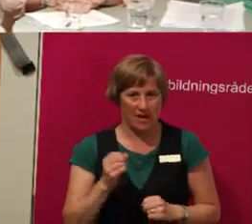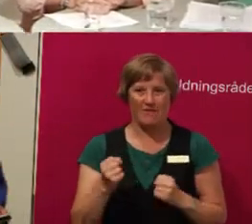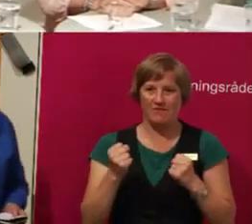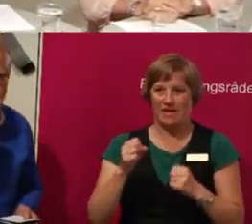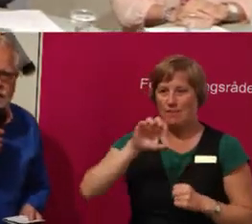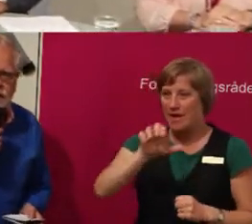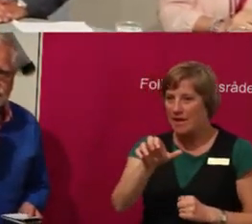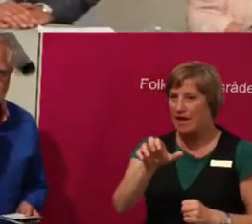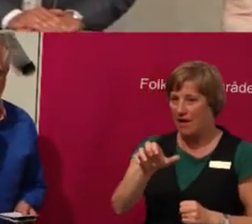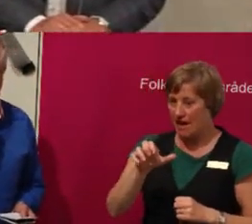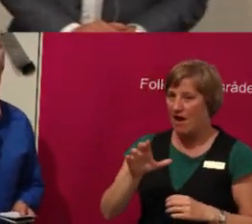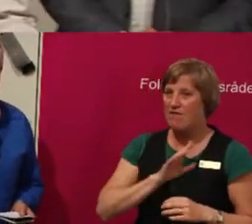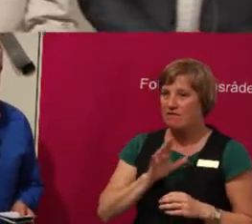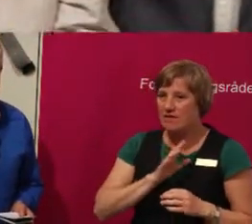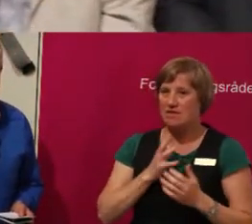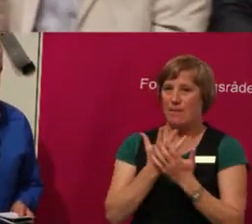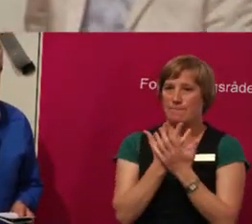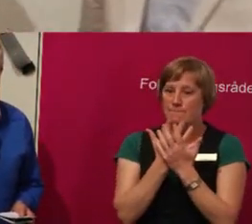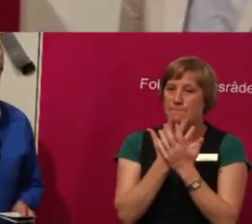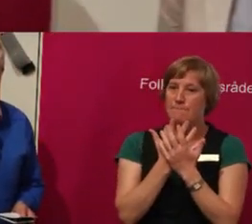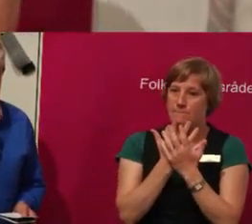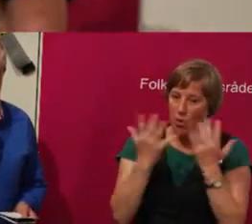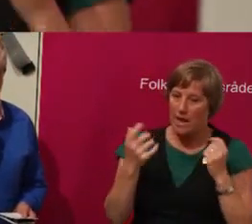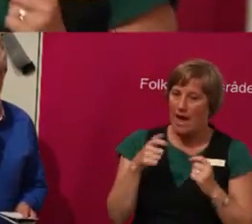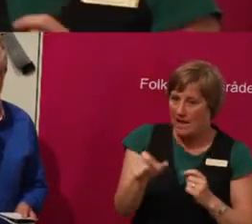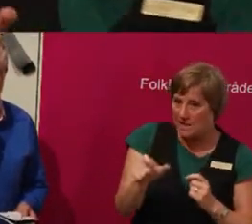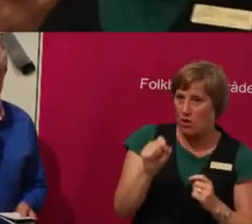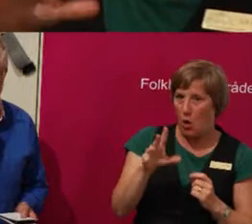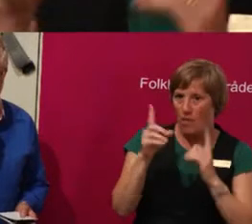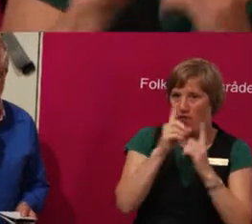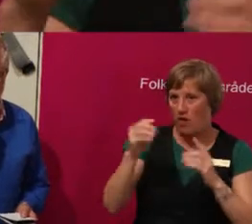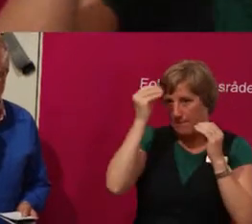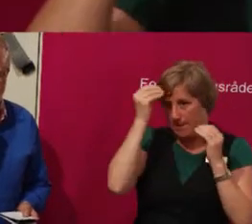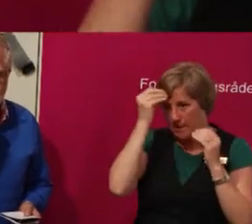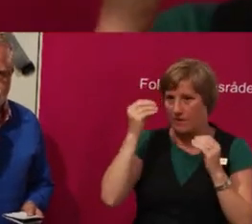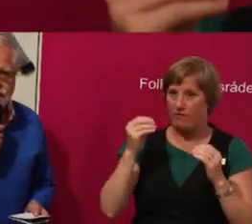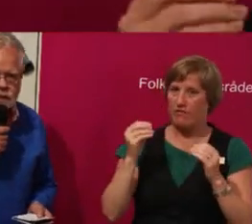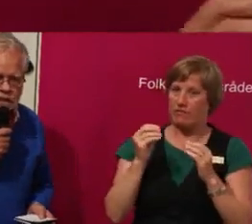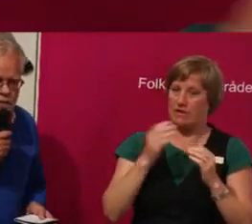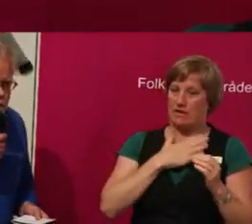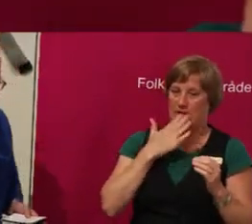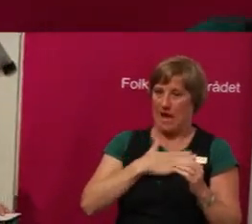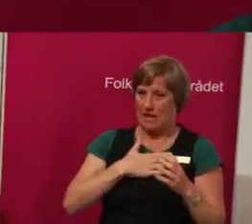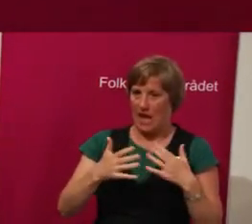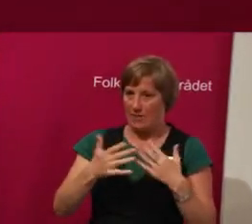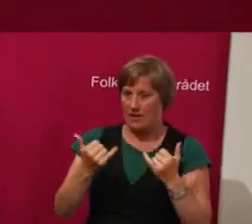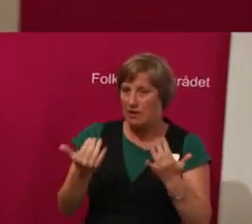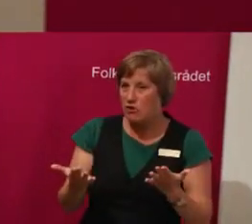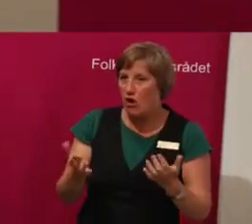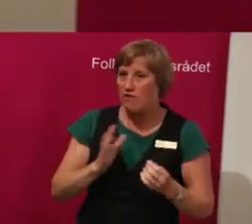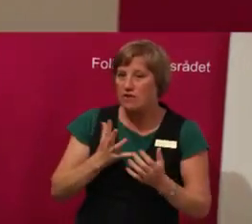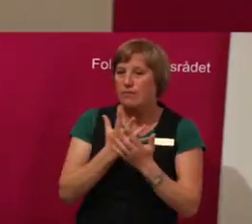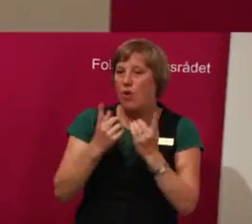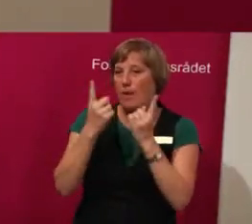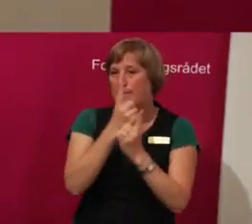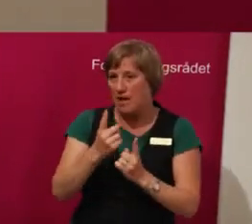markera att det finns jättestora inslag av ideellt arbete inom folkbildningen redan idag. Det är oerhört många enskilda